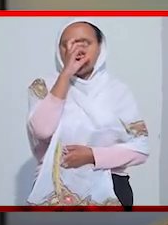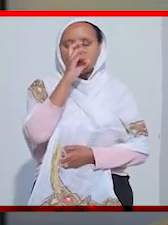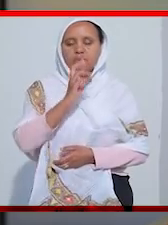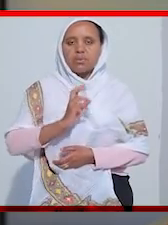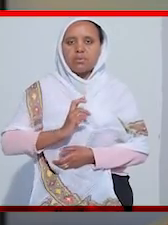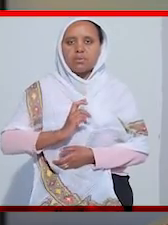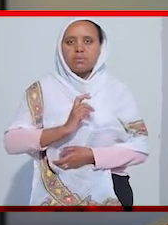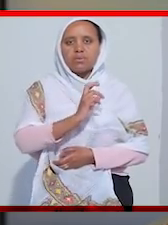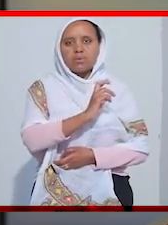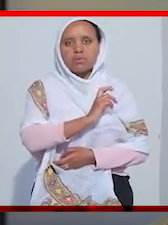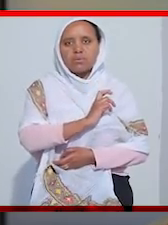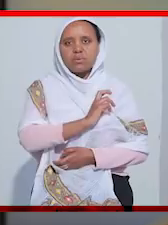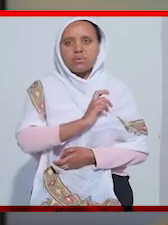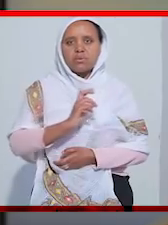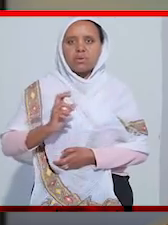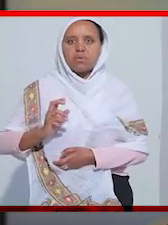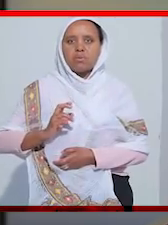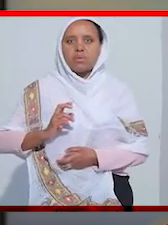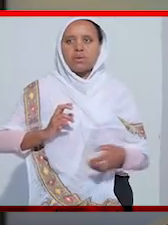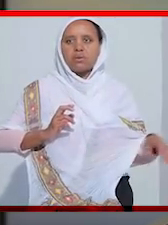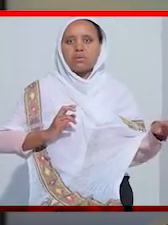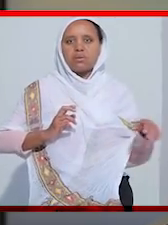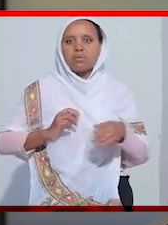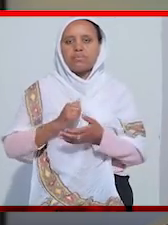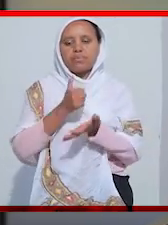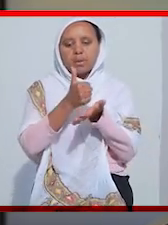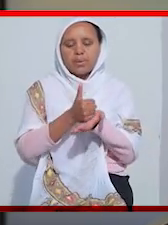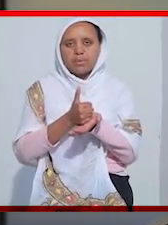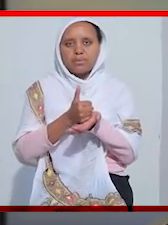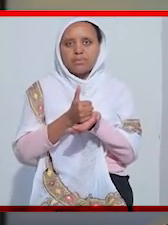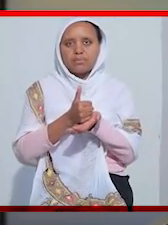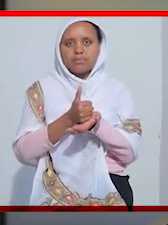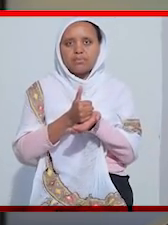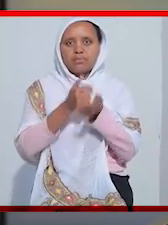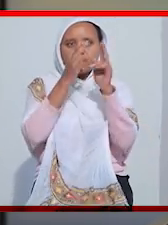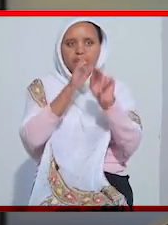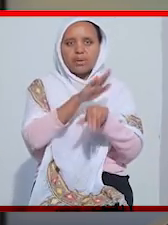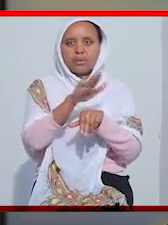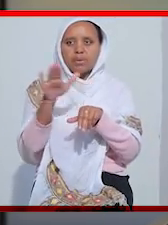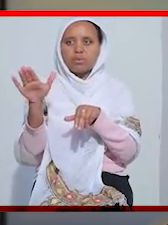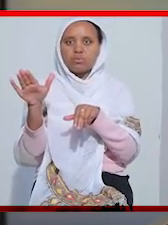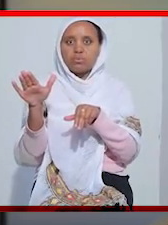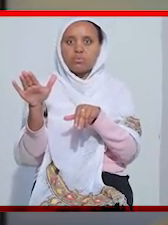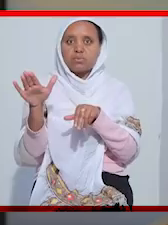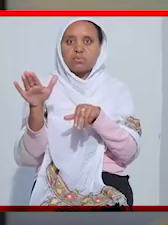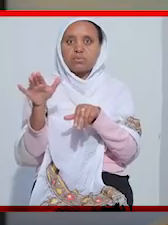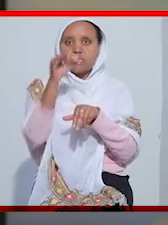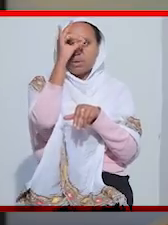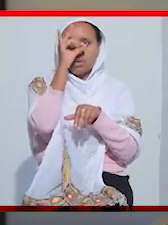በስመ አብ ወወልድ ወመንፈስ ቅዱስ አሐዱ አምላክ አሜን።